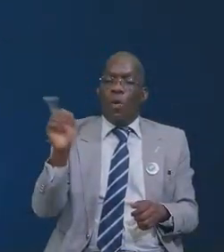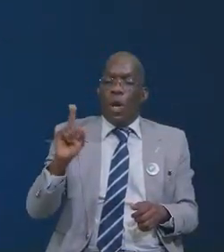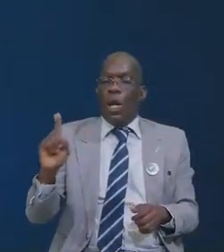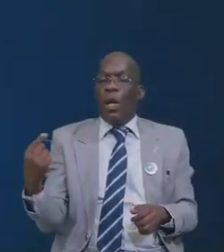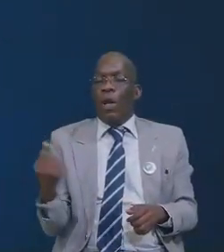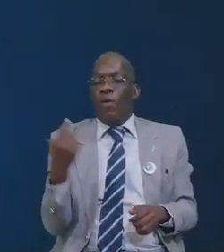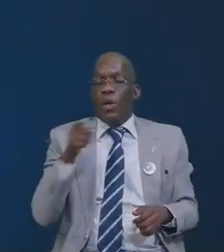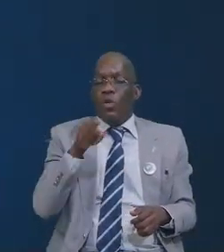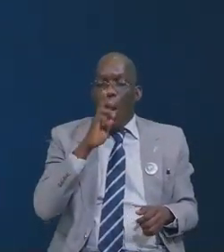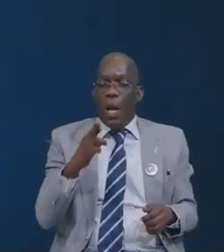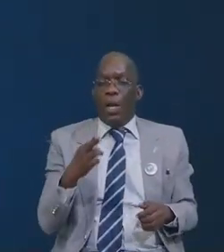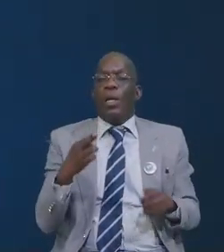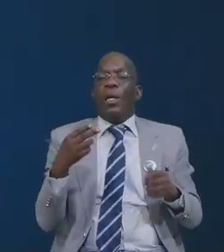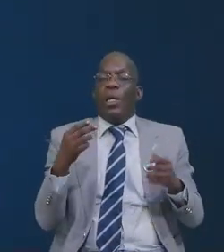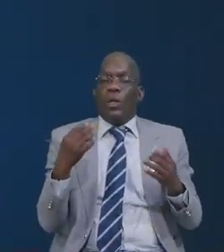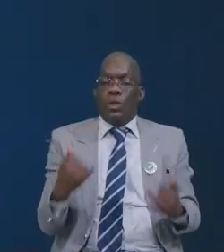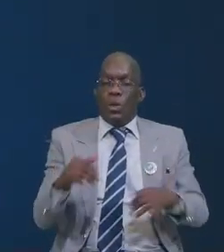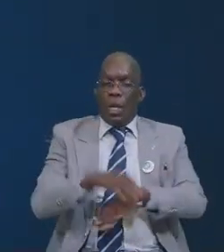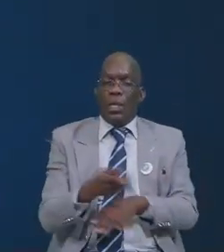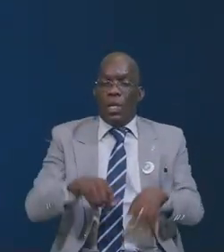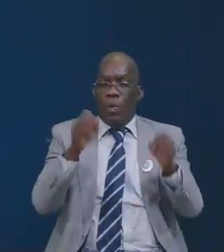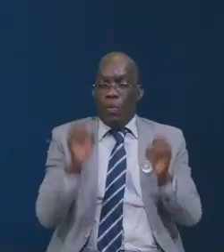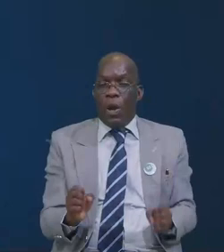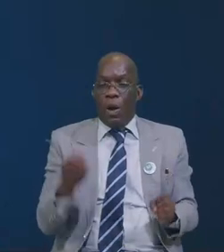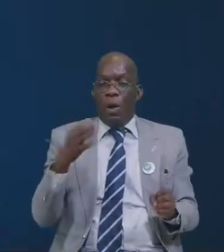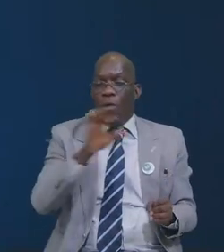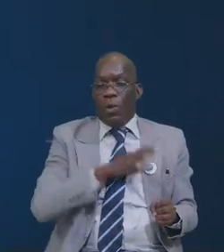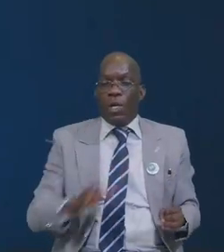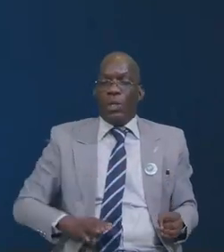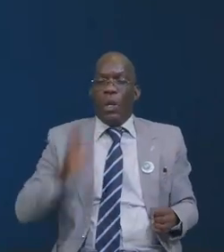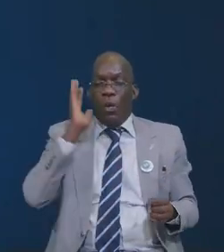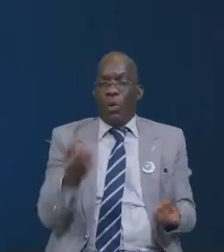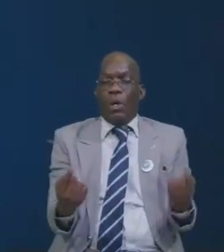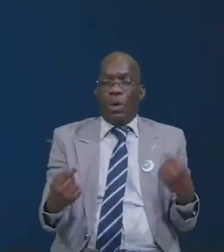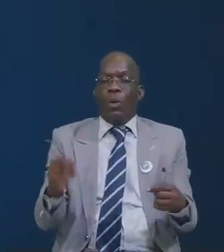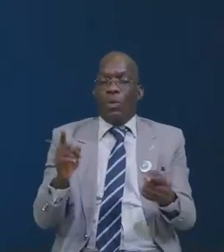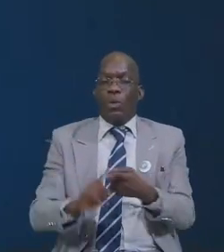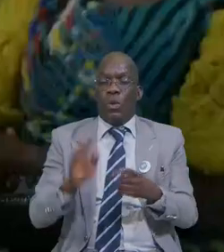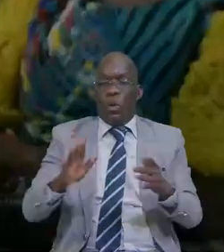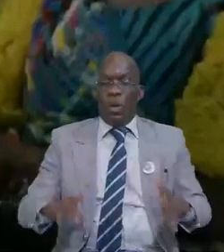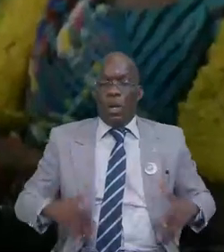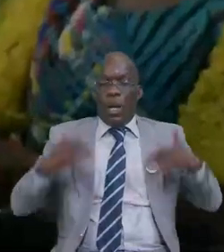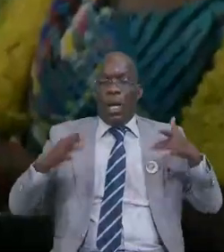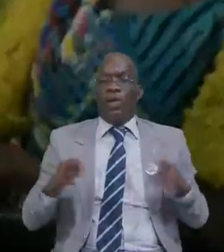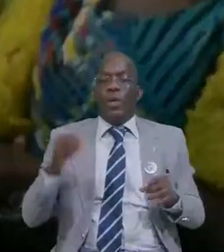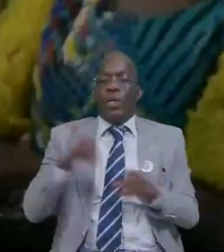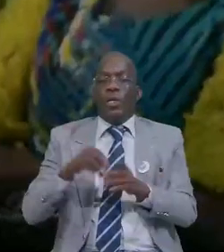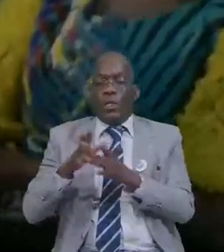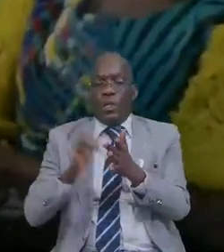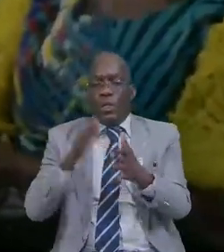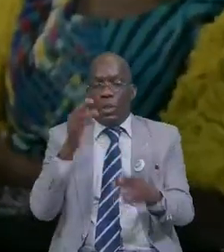soir, la puissance de la guérison de Christ va venir dans ta vie au nom